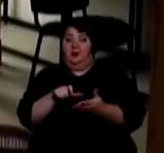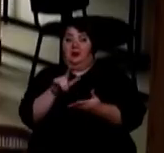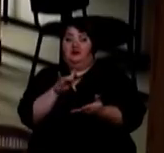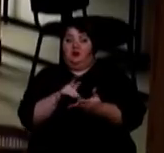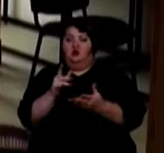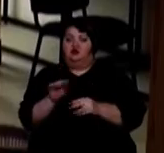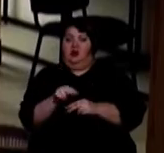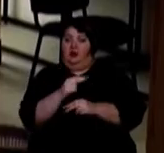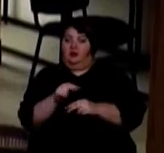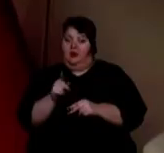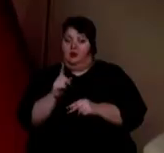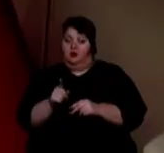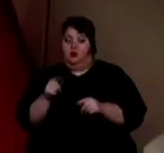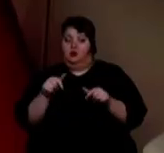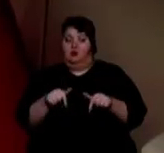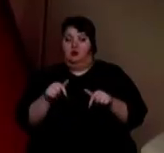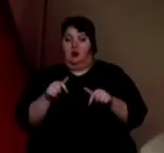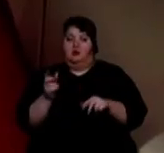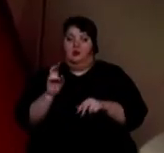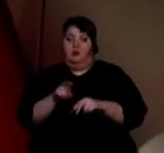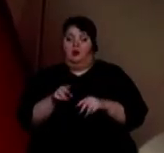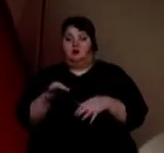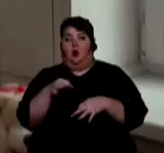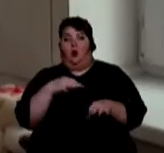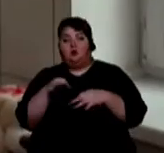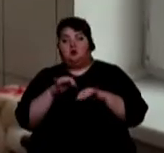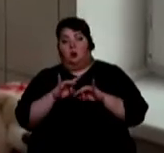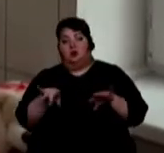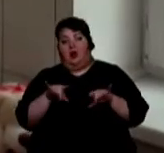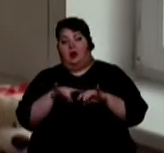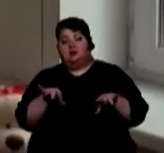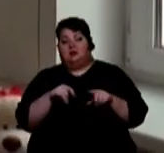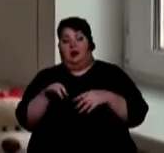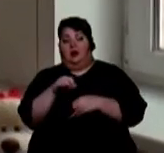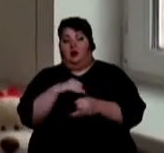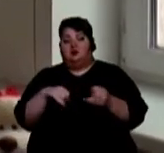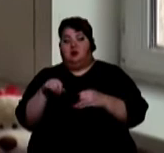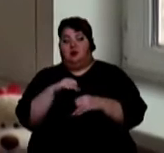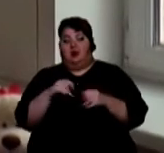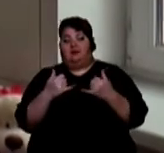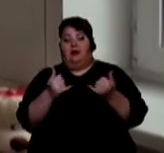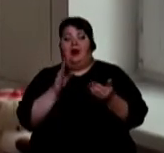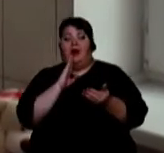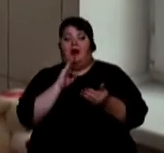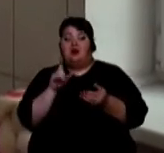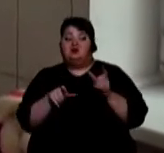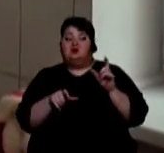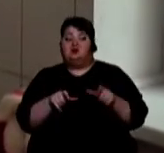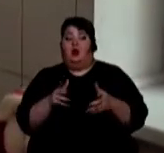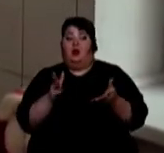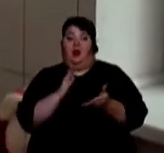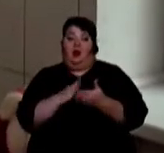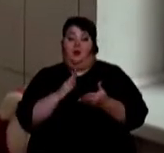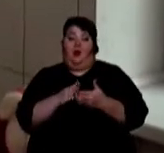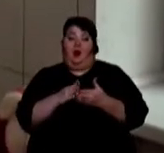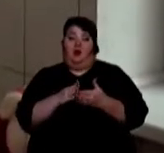ще ремонтують. Тут в нас проходять консультації. Консультації для жінок, які мають